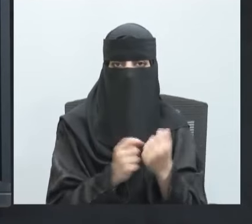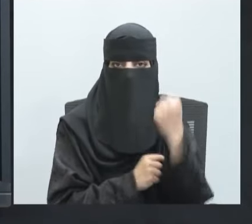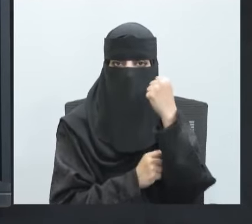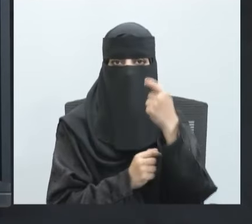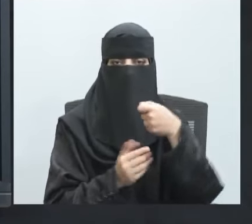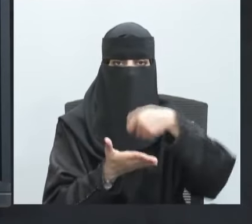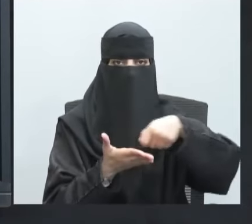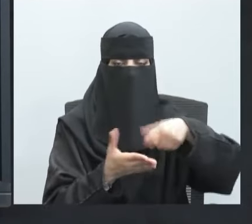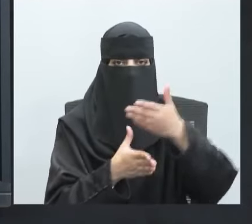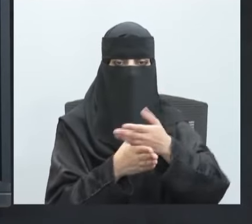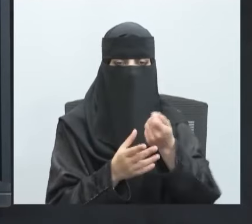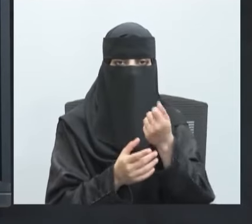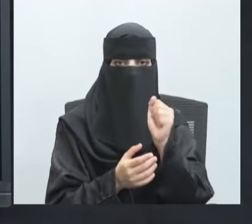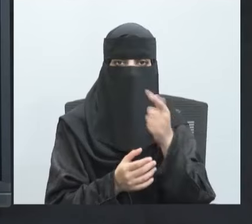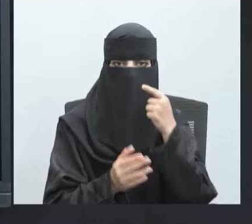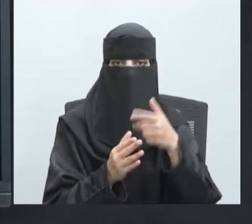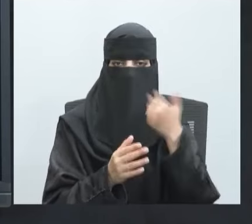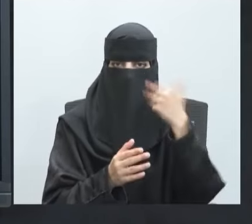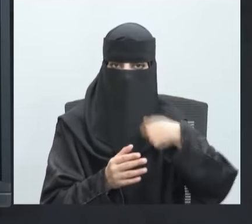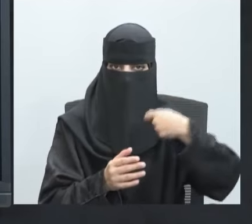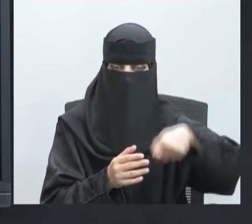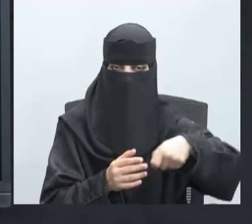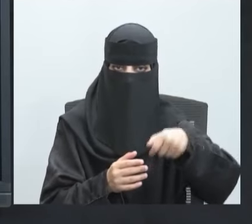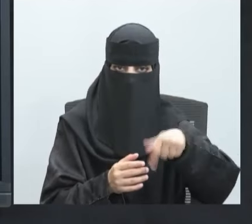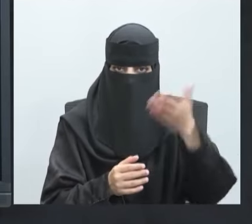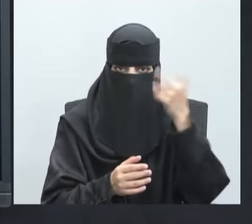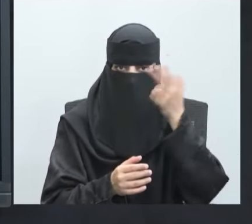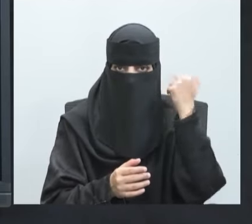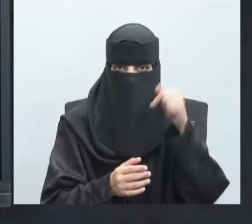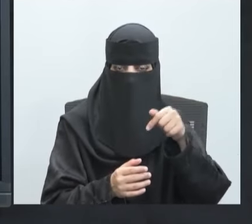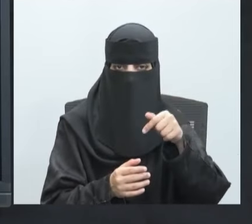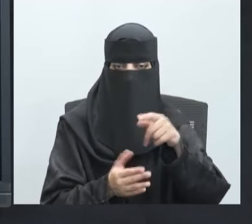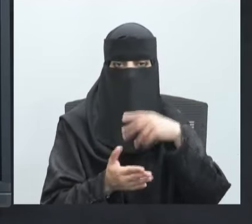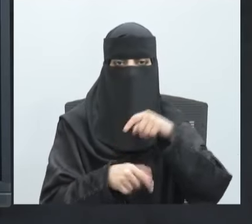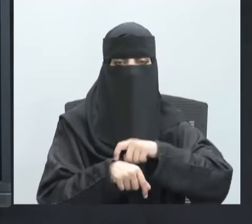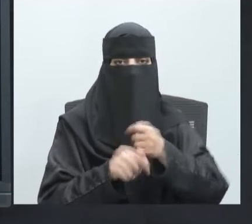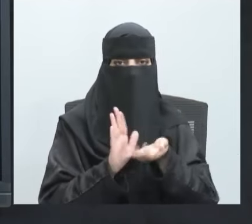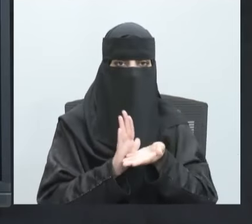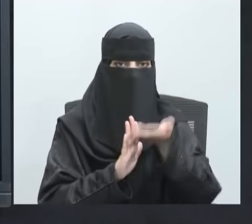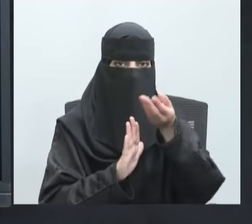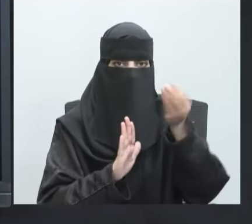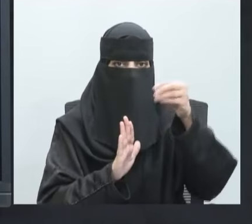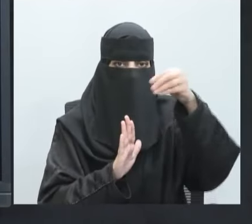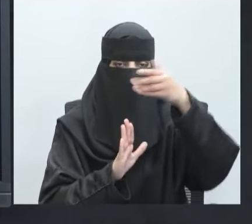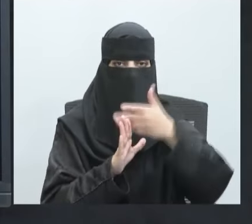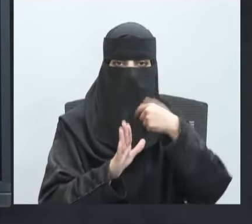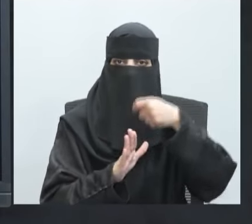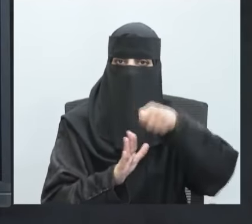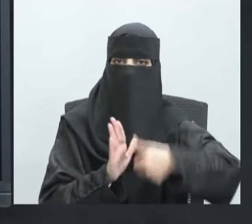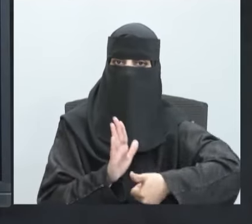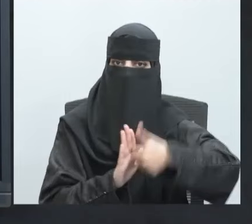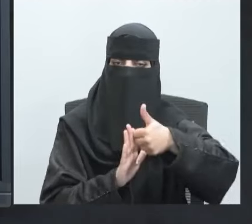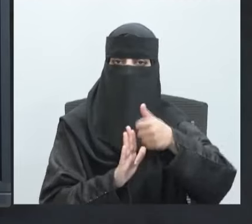الشرائيه للمال فما كنت تستطيع شراءه في وقت من الاوقات متى ما ارتفع التضخم لا تستطيع شراء